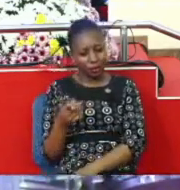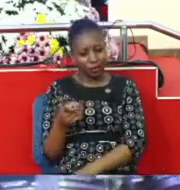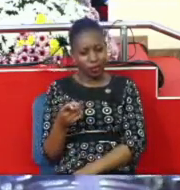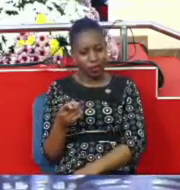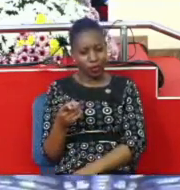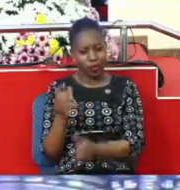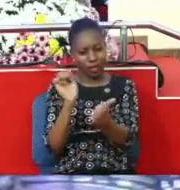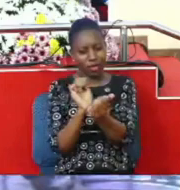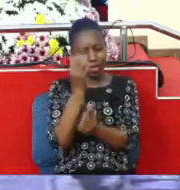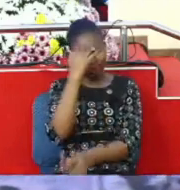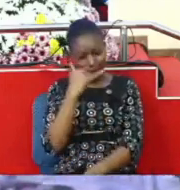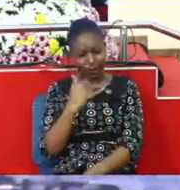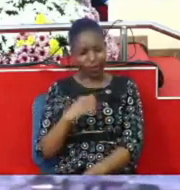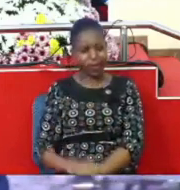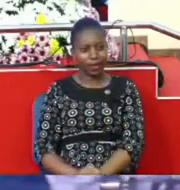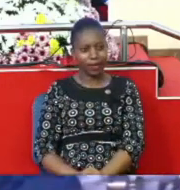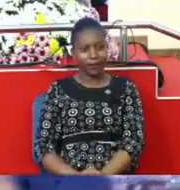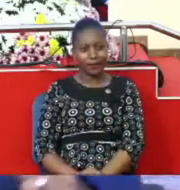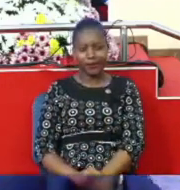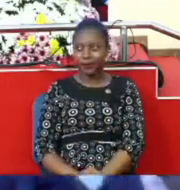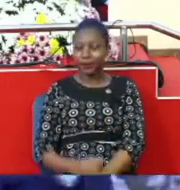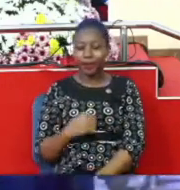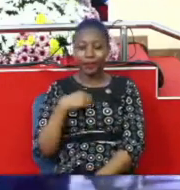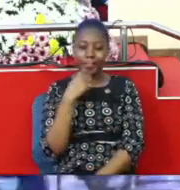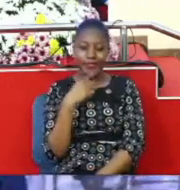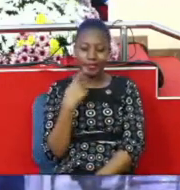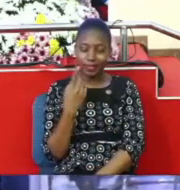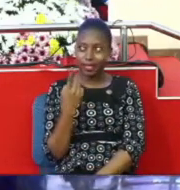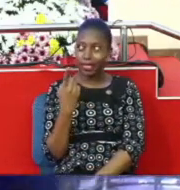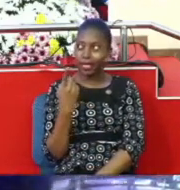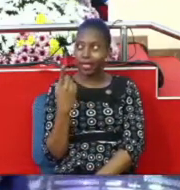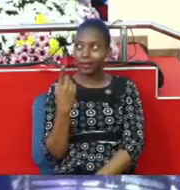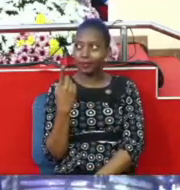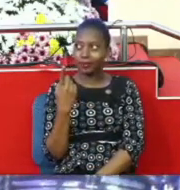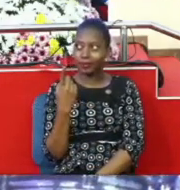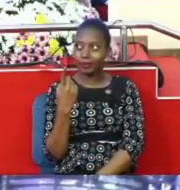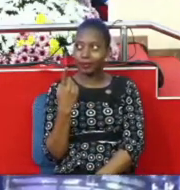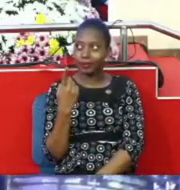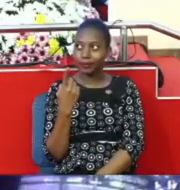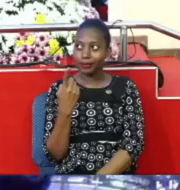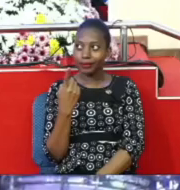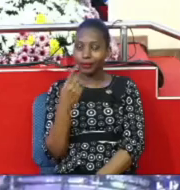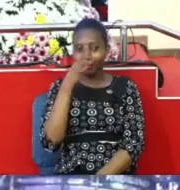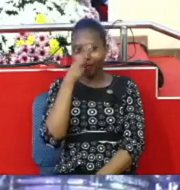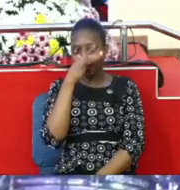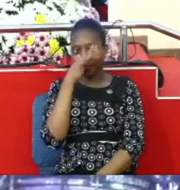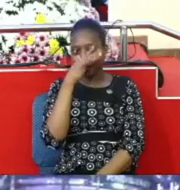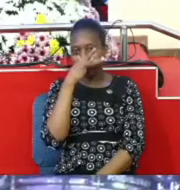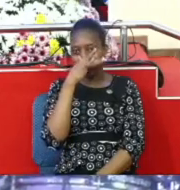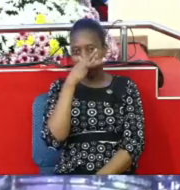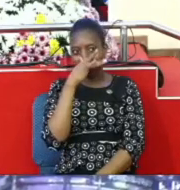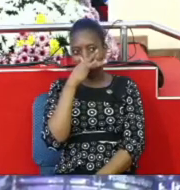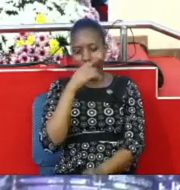arrested you? Nikaulizwa ni kwa nini ulikuwa pale tukabaka akati. I said a lie, but I gave a truth also.